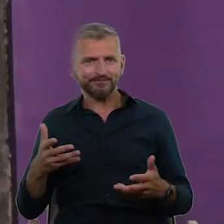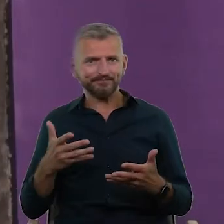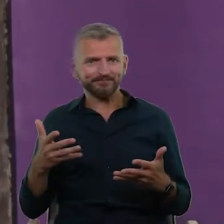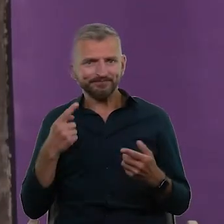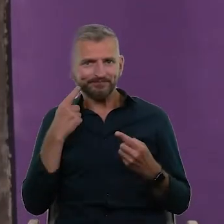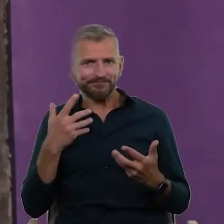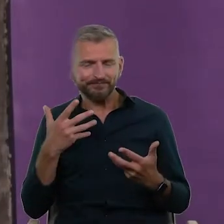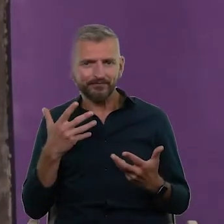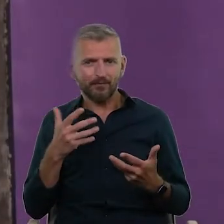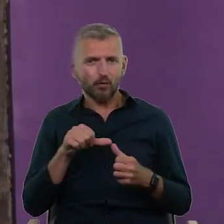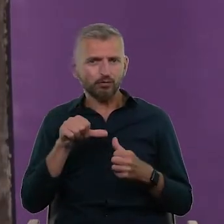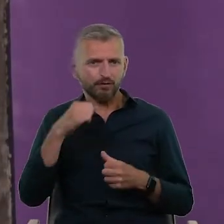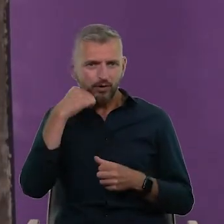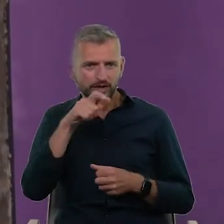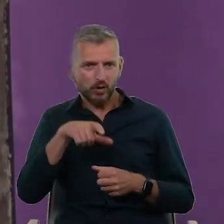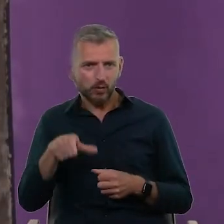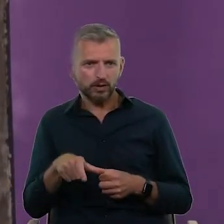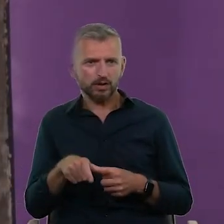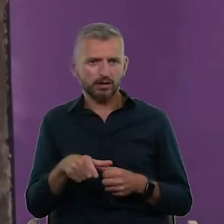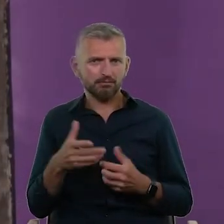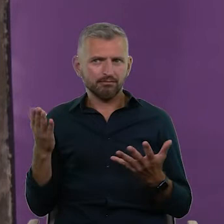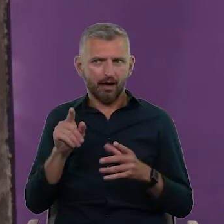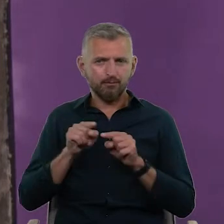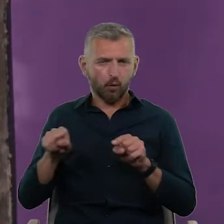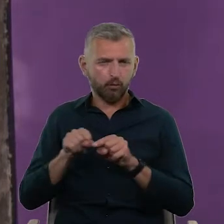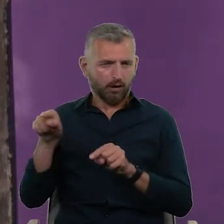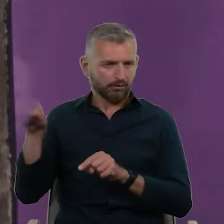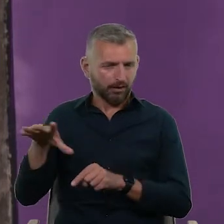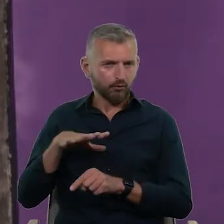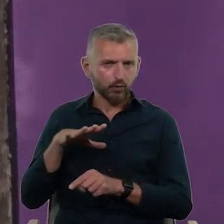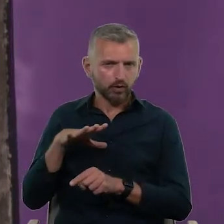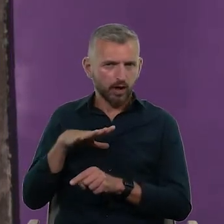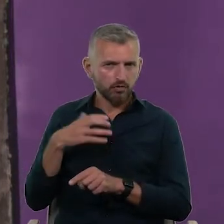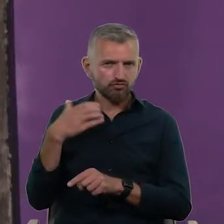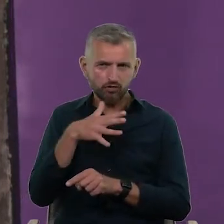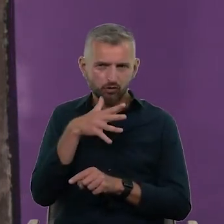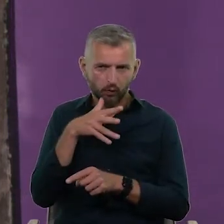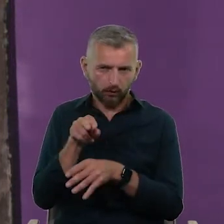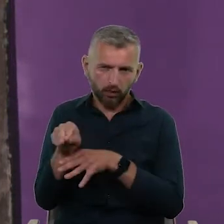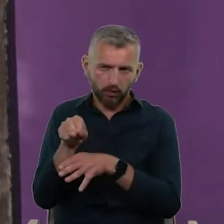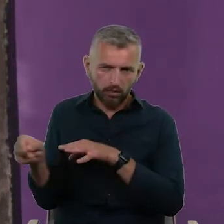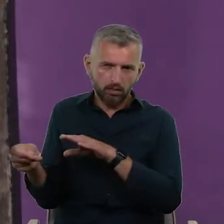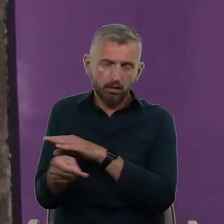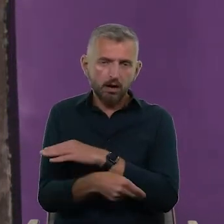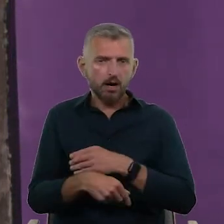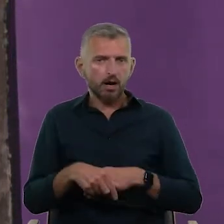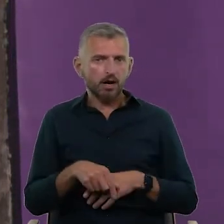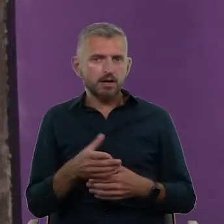через, особливо літні люди, та, яка пропаганда там йшла сотні років, вона дає цей